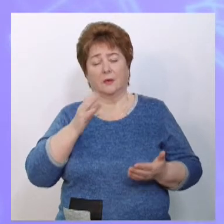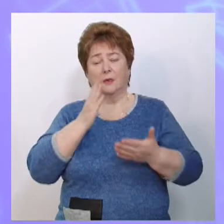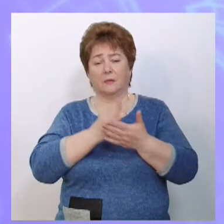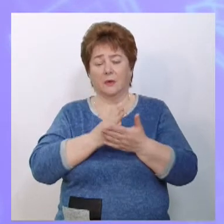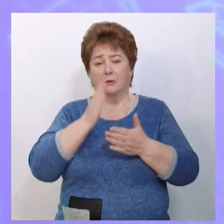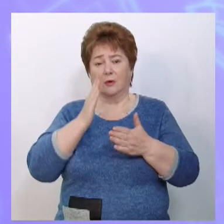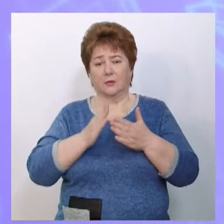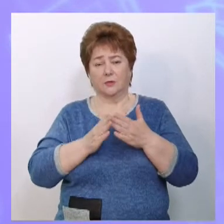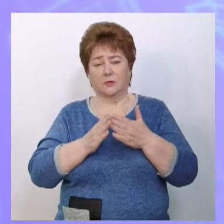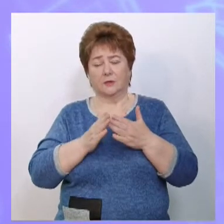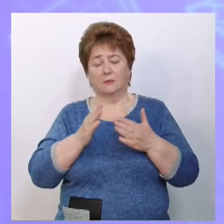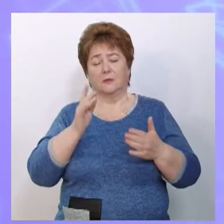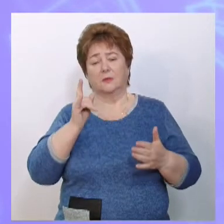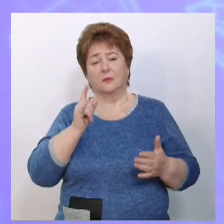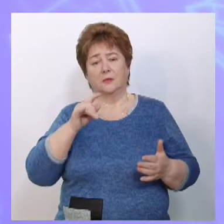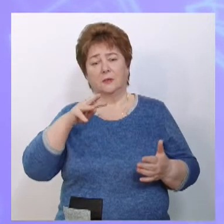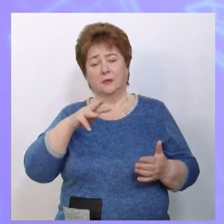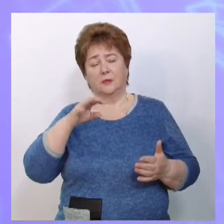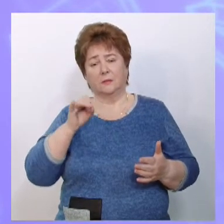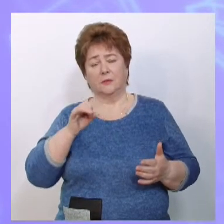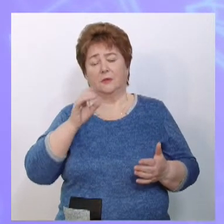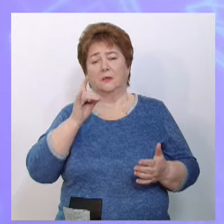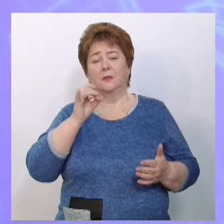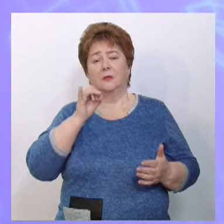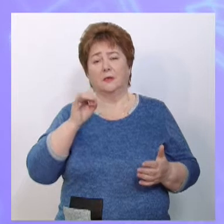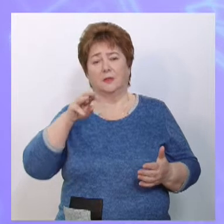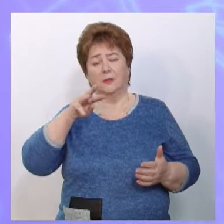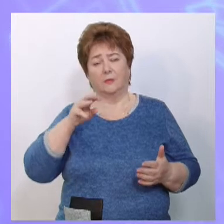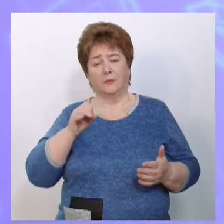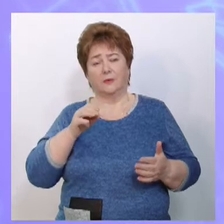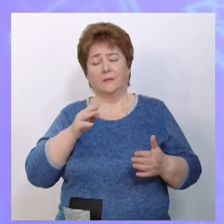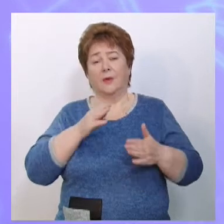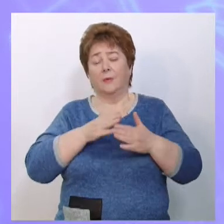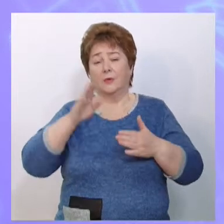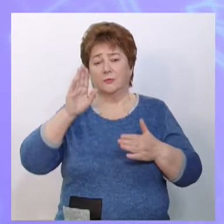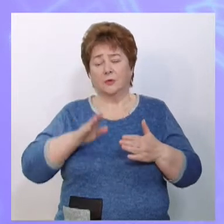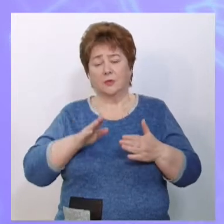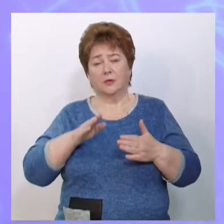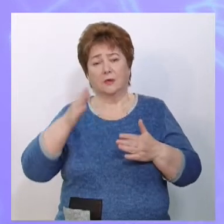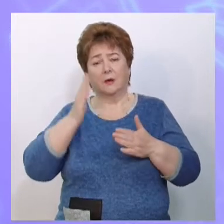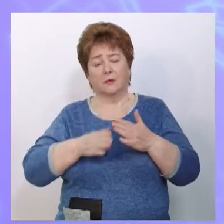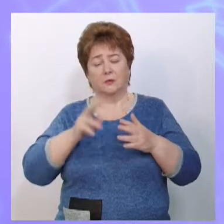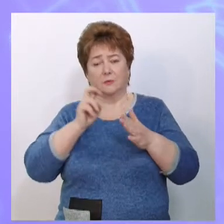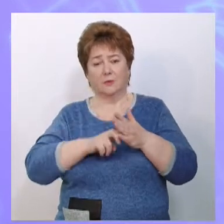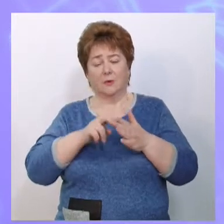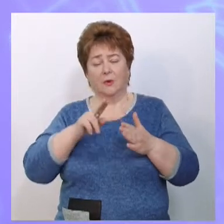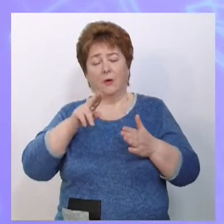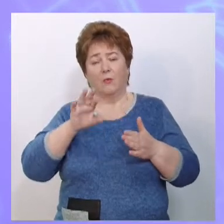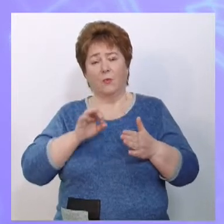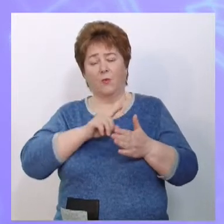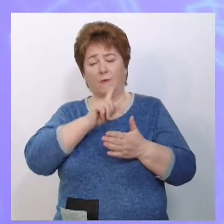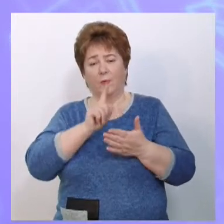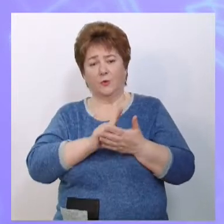имеют окончание «ими», «ими». Безударные окончания проверяем по